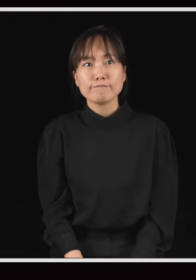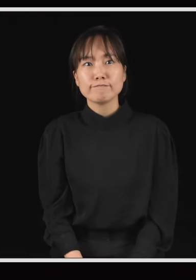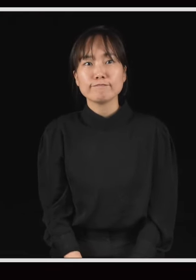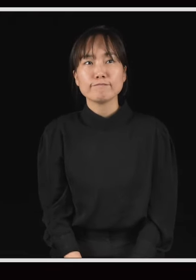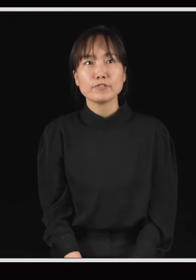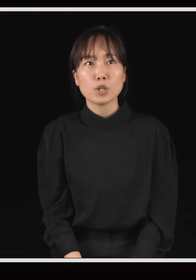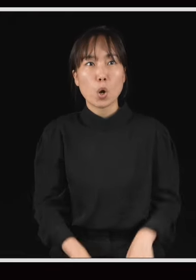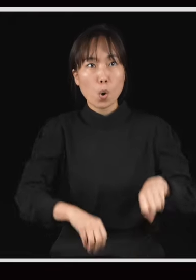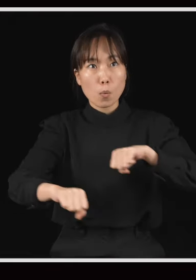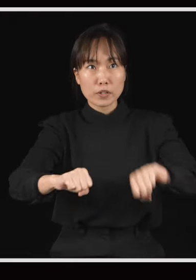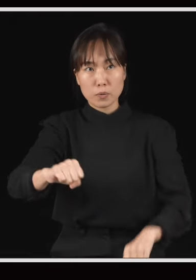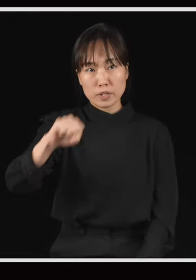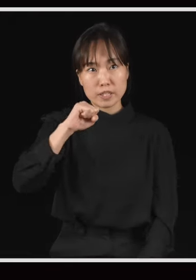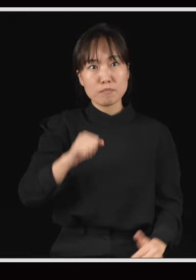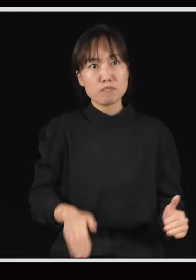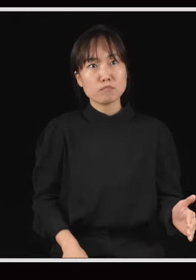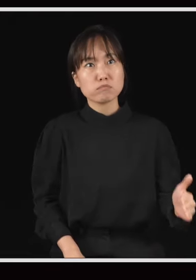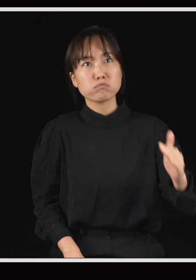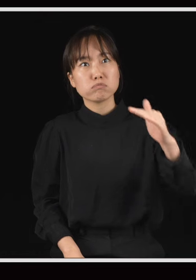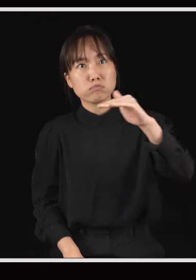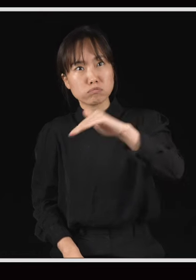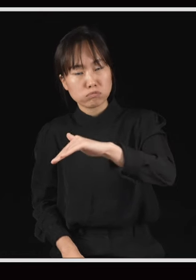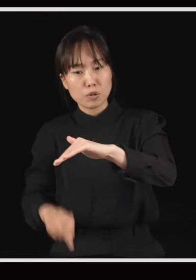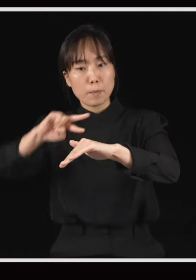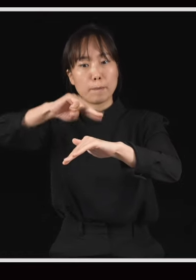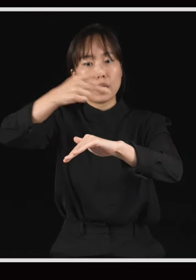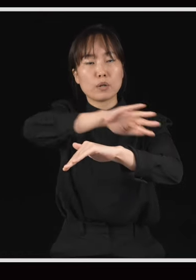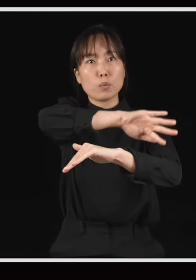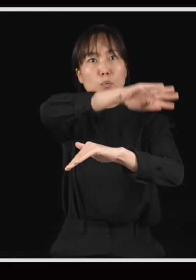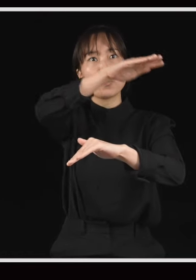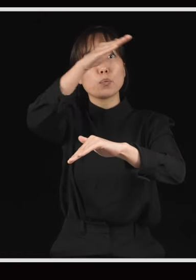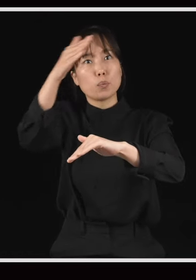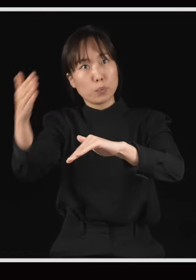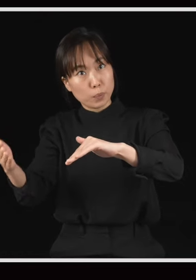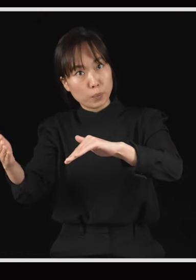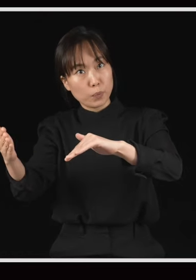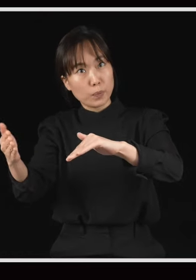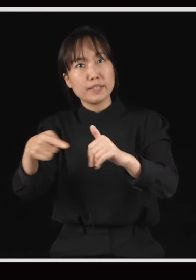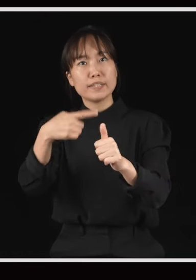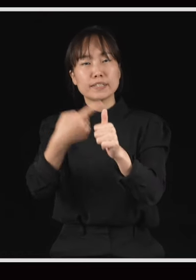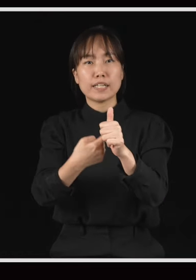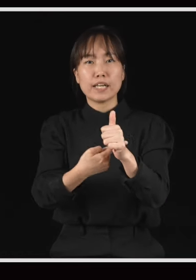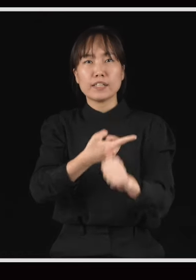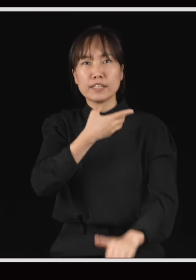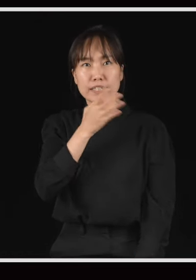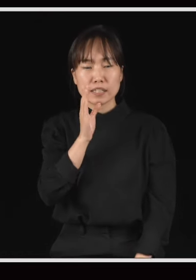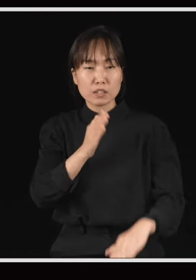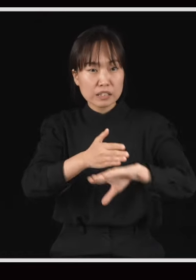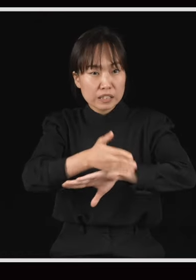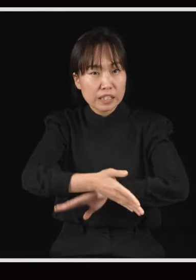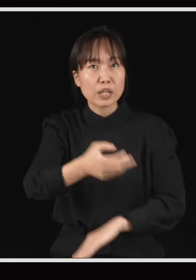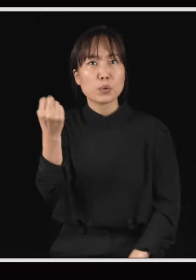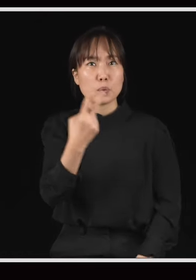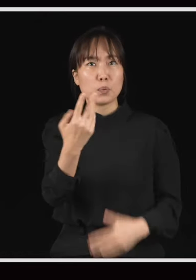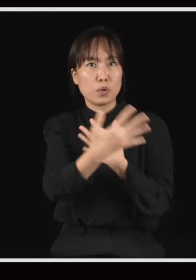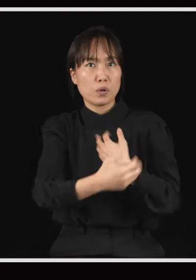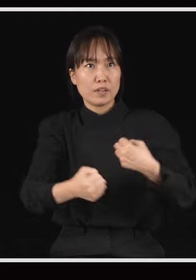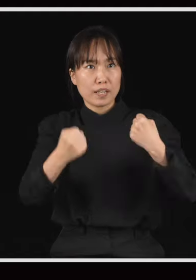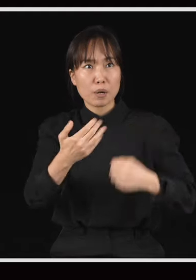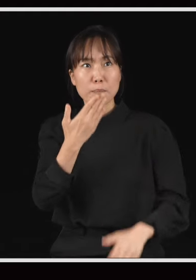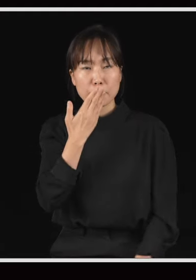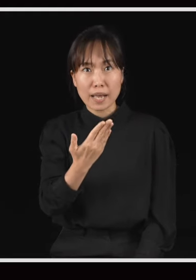이렇게 평균적인 내재 역량 궤적에 비해서 훨씬 더 느리게 나이 들고 더 오랫동안 성공적으로 나이